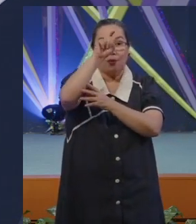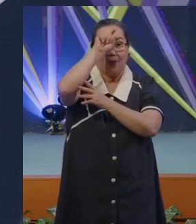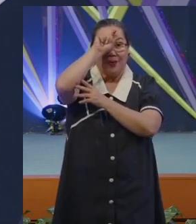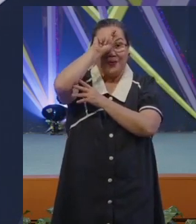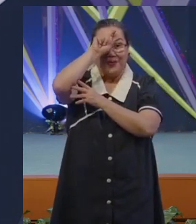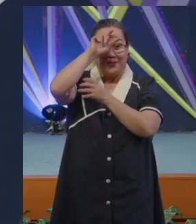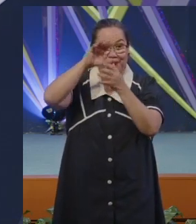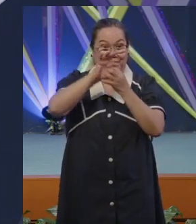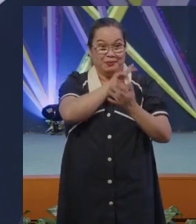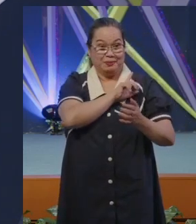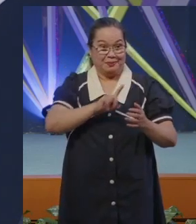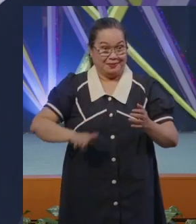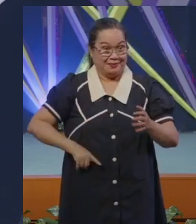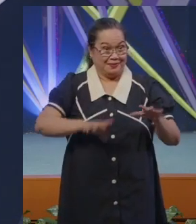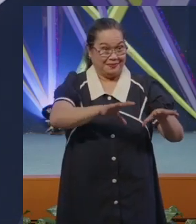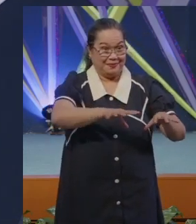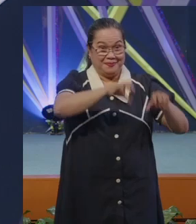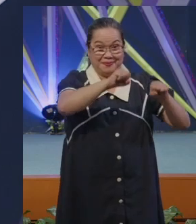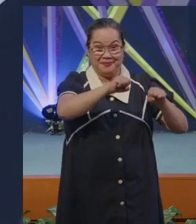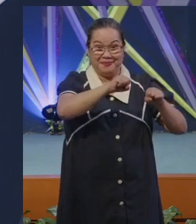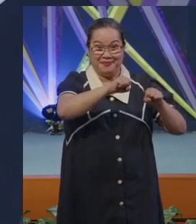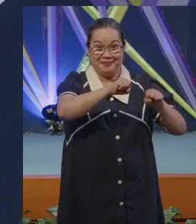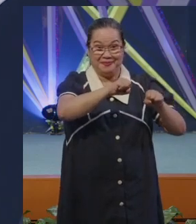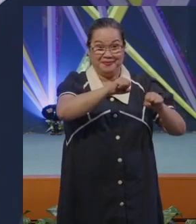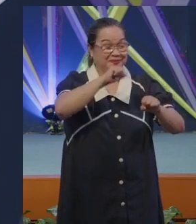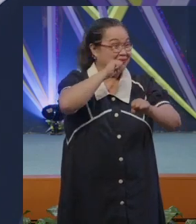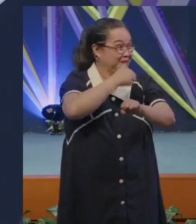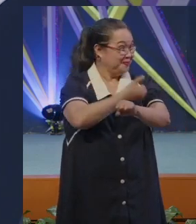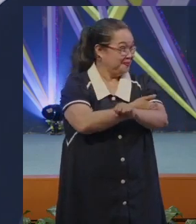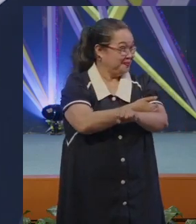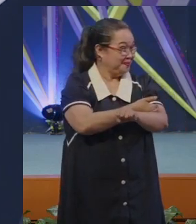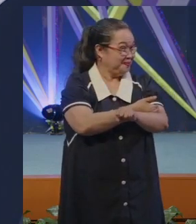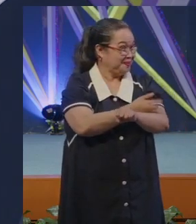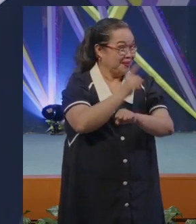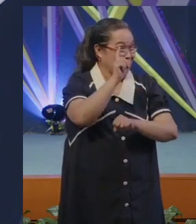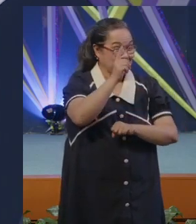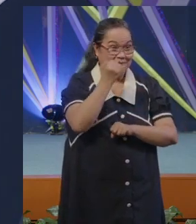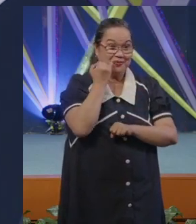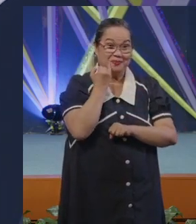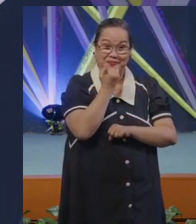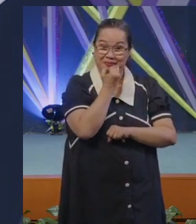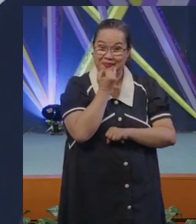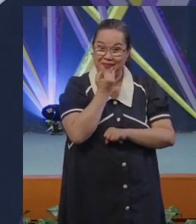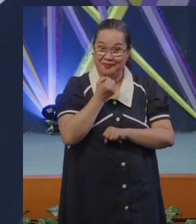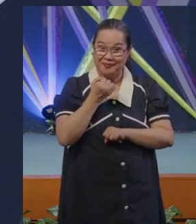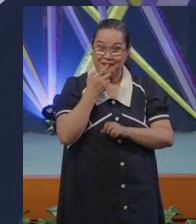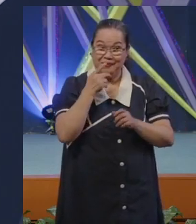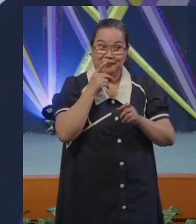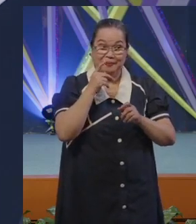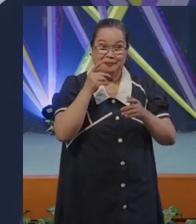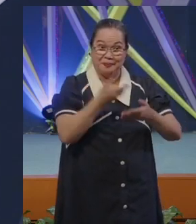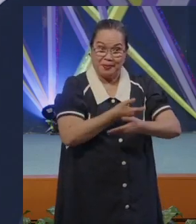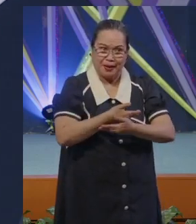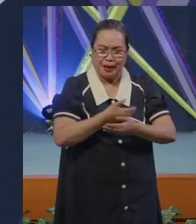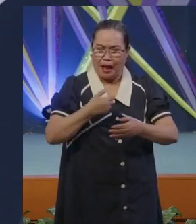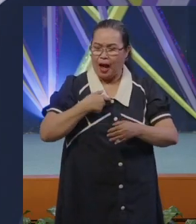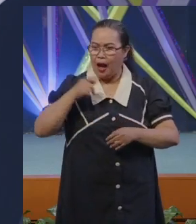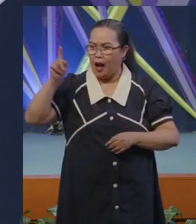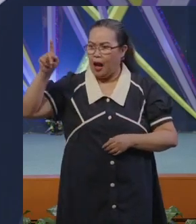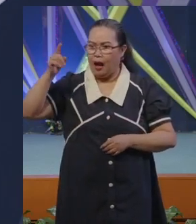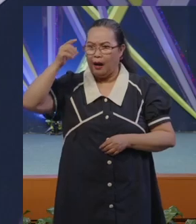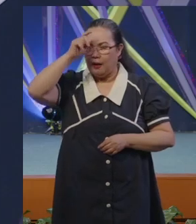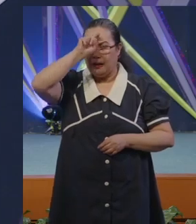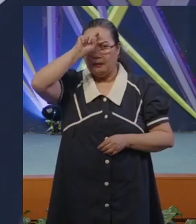daughter ni Pharaoh. Siya po ay isa sa mga Hebrew babies na naligtas kasi nagkaroon ng direktiba